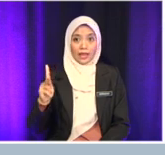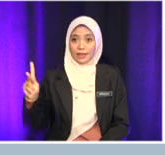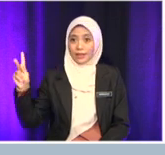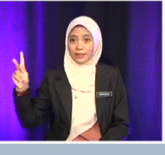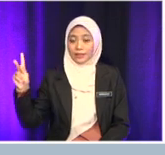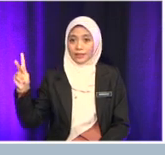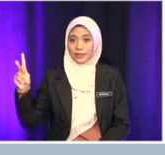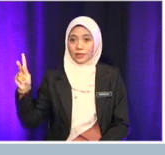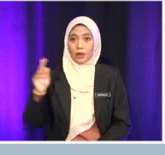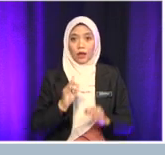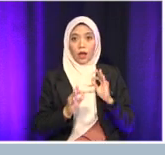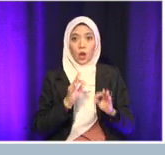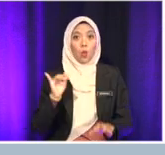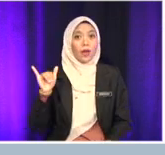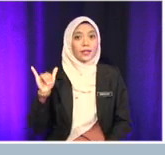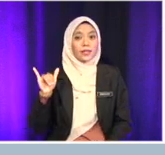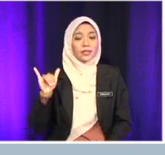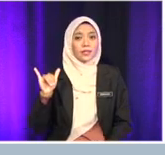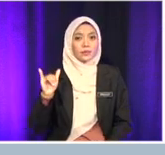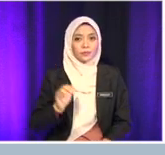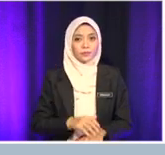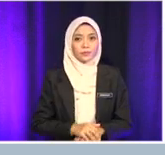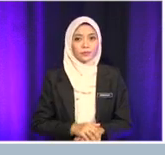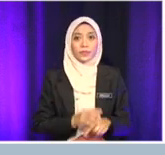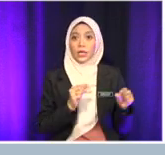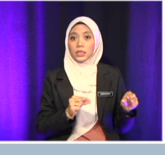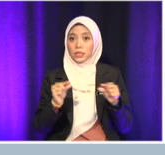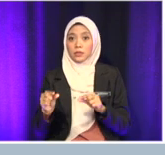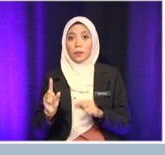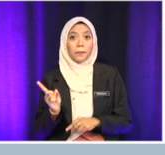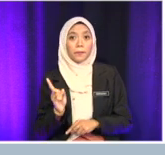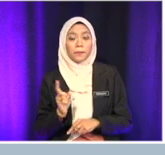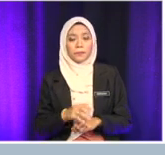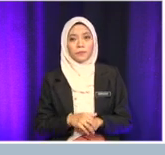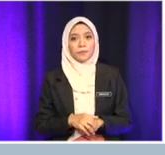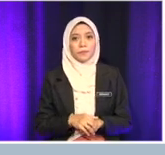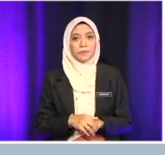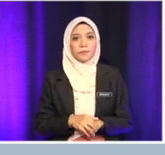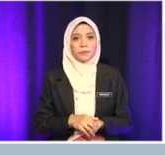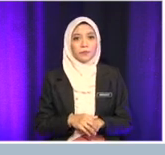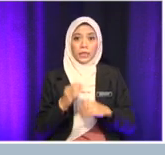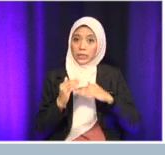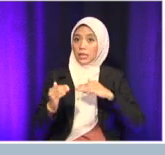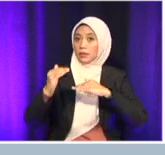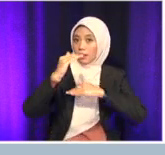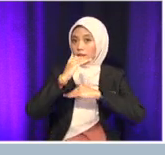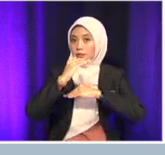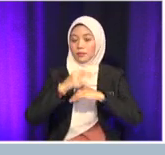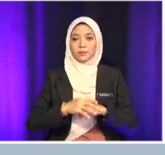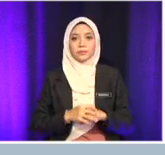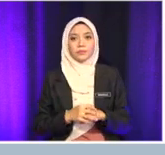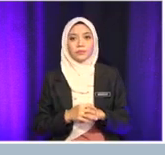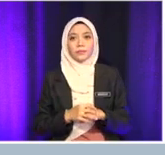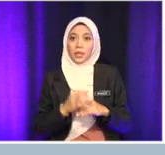Why merujuk kepada taksi yang mencaci atau penggerakan menegak jika positif bermaksud ke atas dan negatif